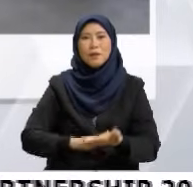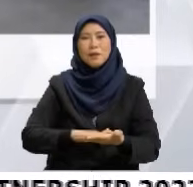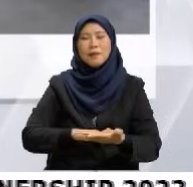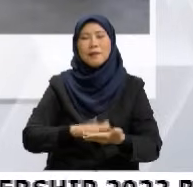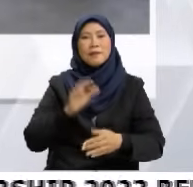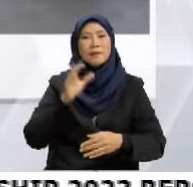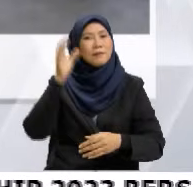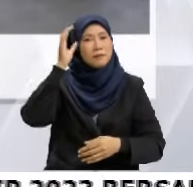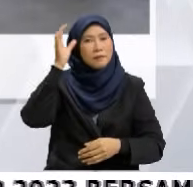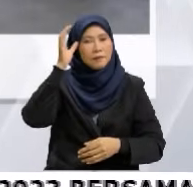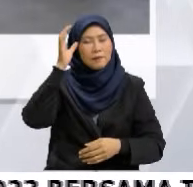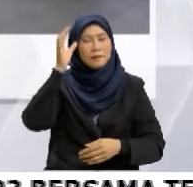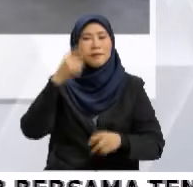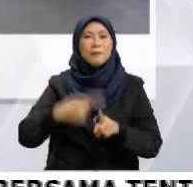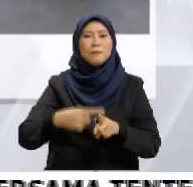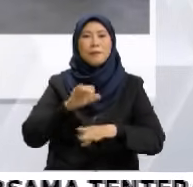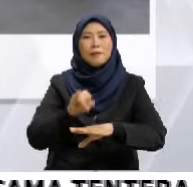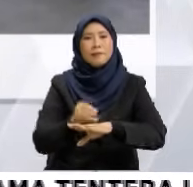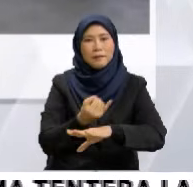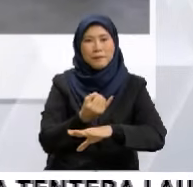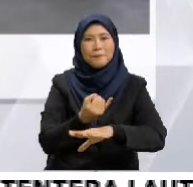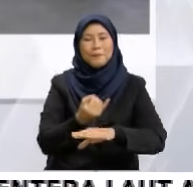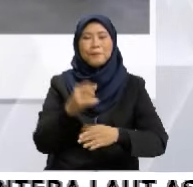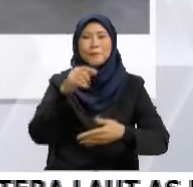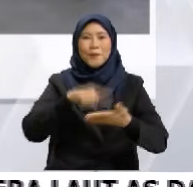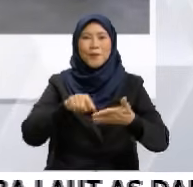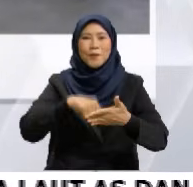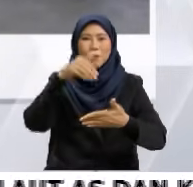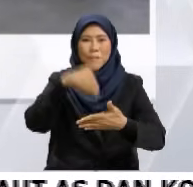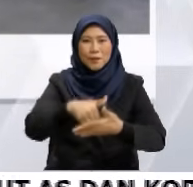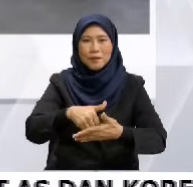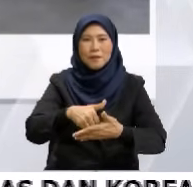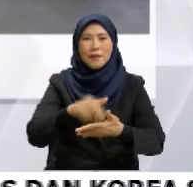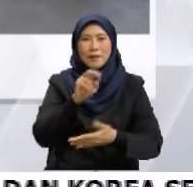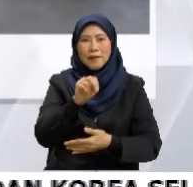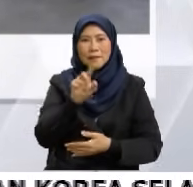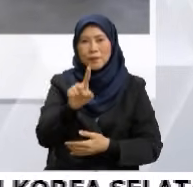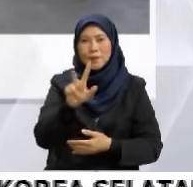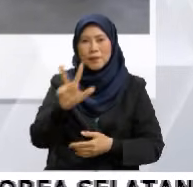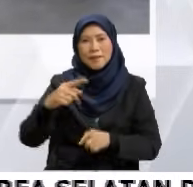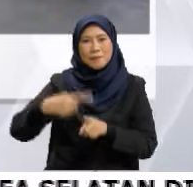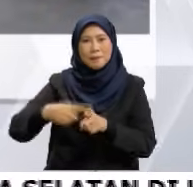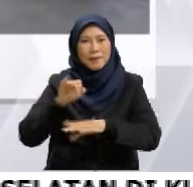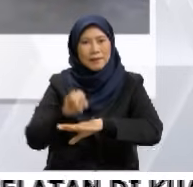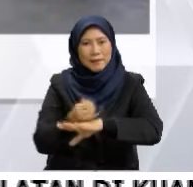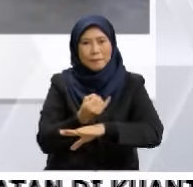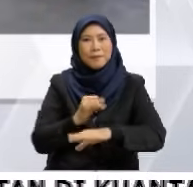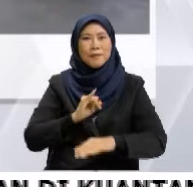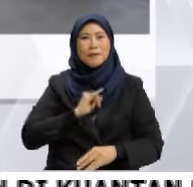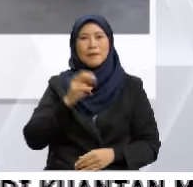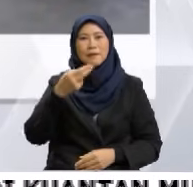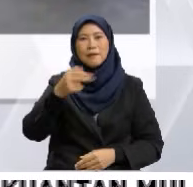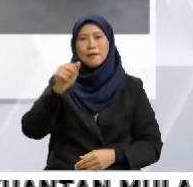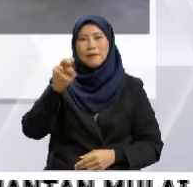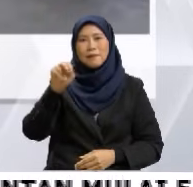jenis kebangsaan Cina Simpang Jeram pilihan raya kecil N13 Simpang Jeram. Saya